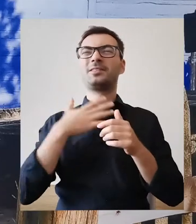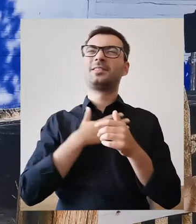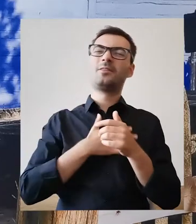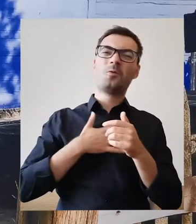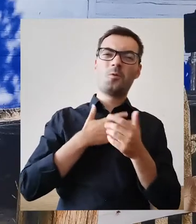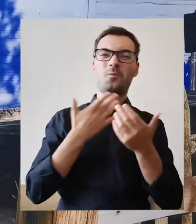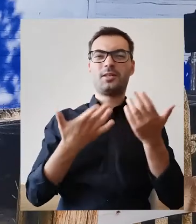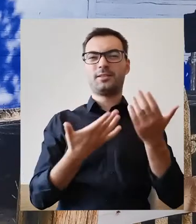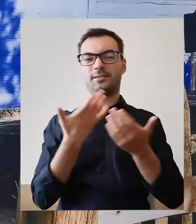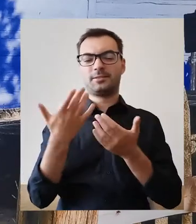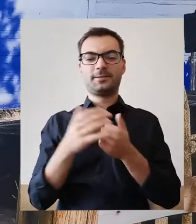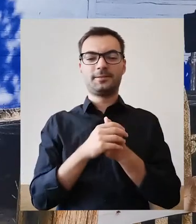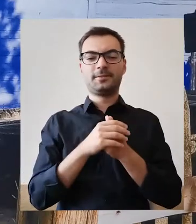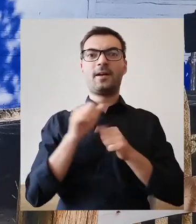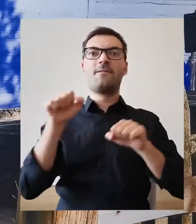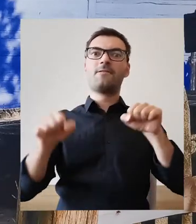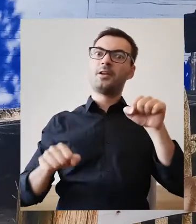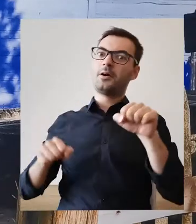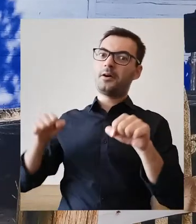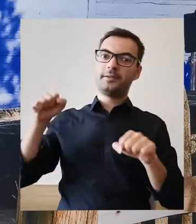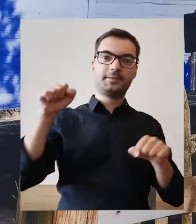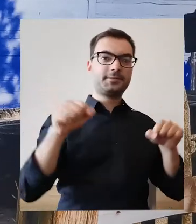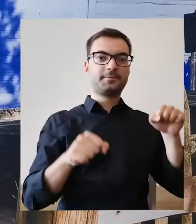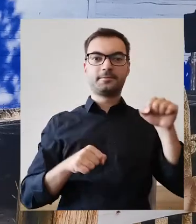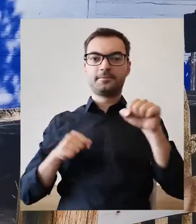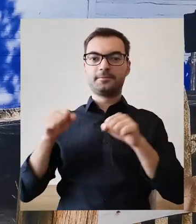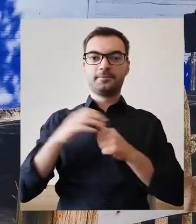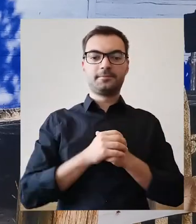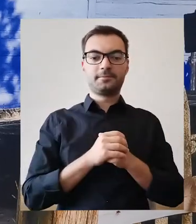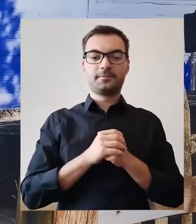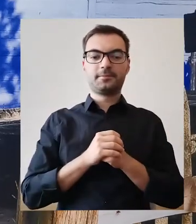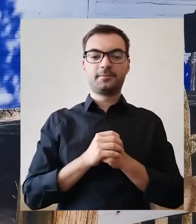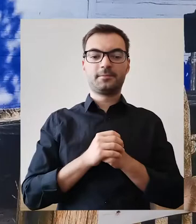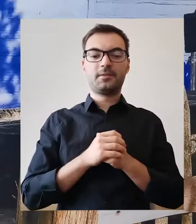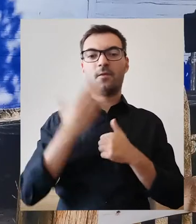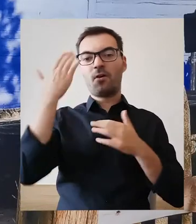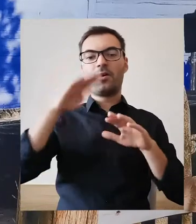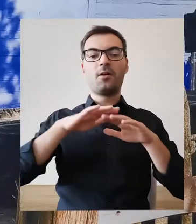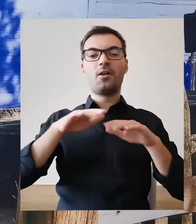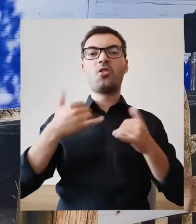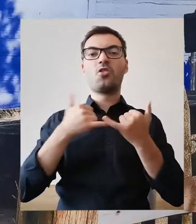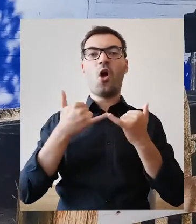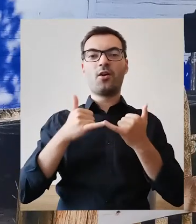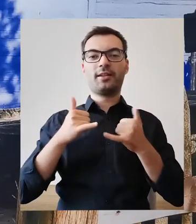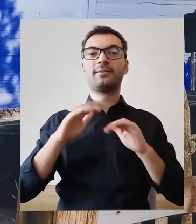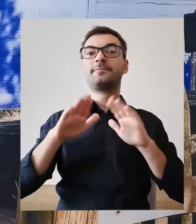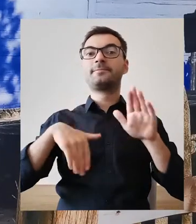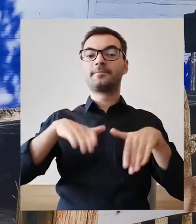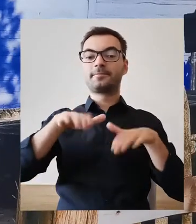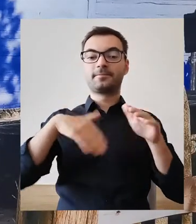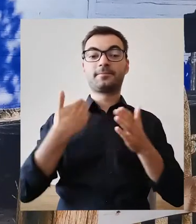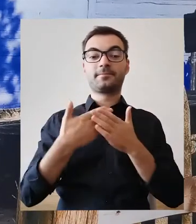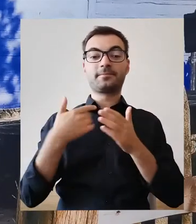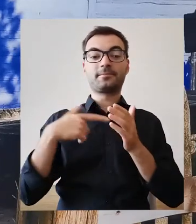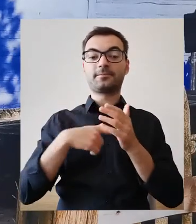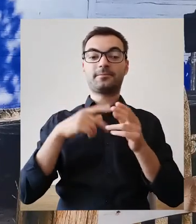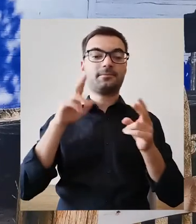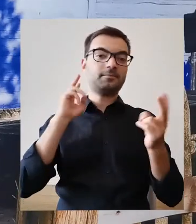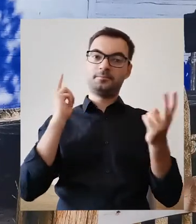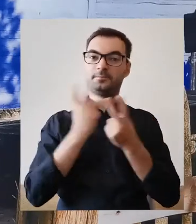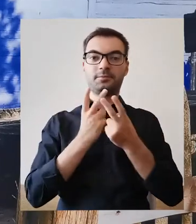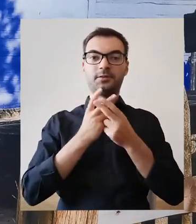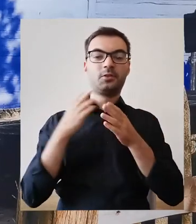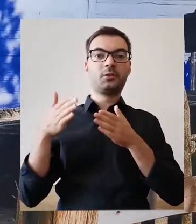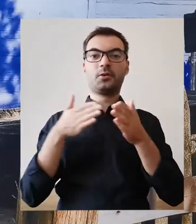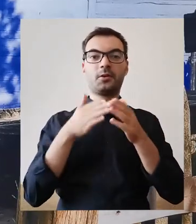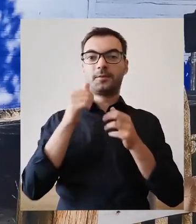za wiosłowaniem rękami bolą wiosłować nogami ponieważ dokładnie tę samą pracę w których